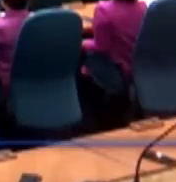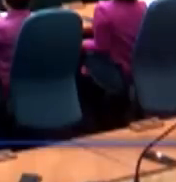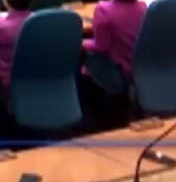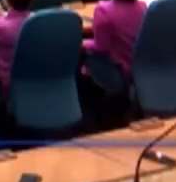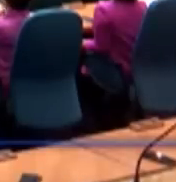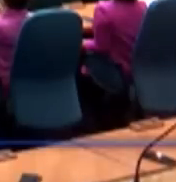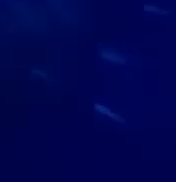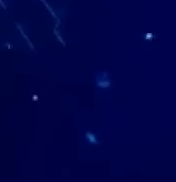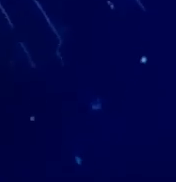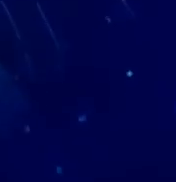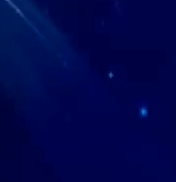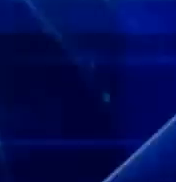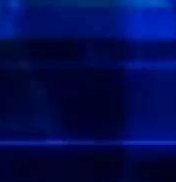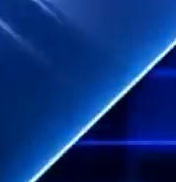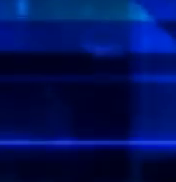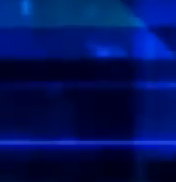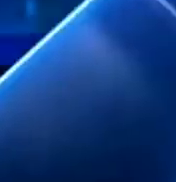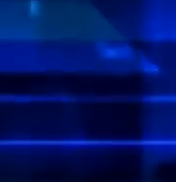kamera.